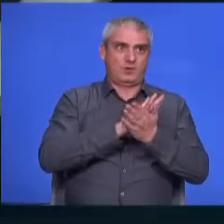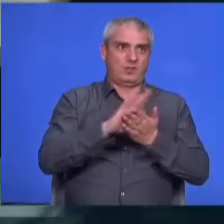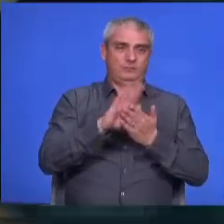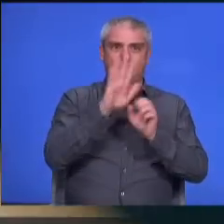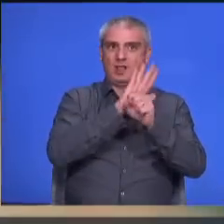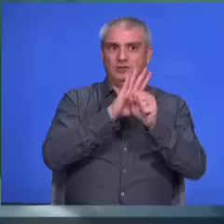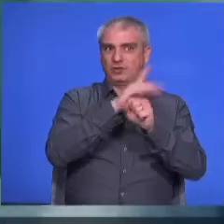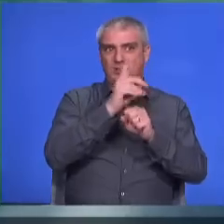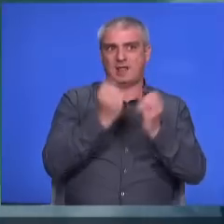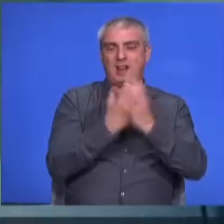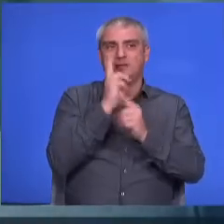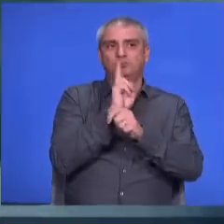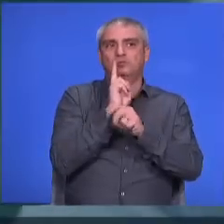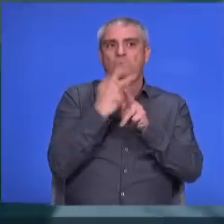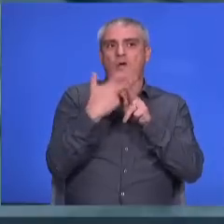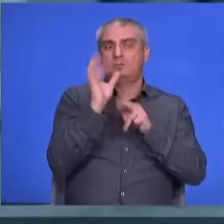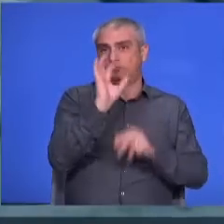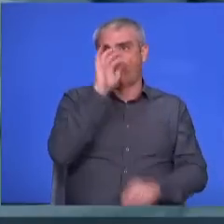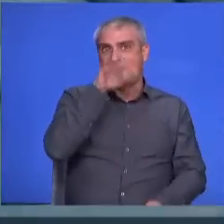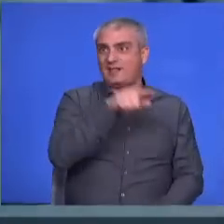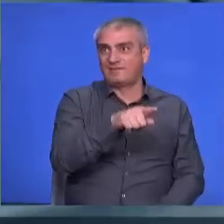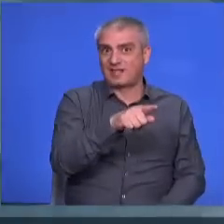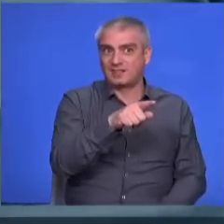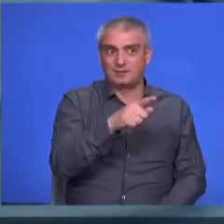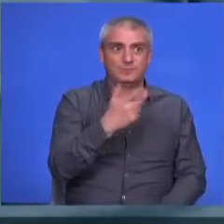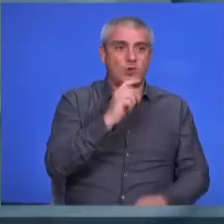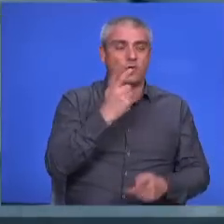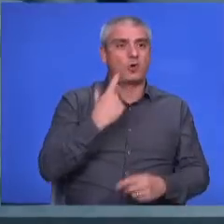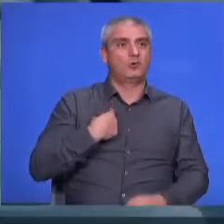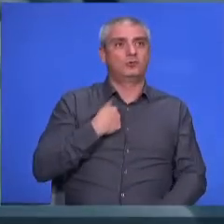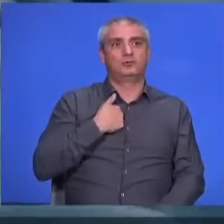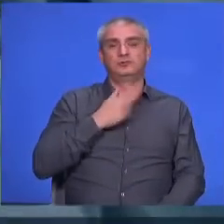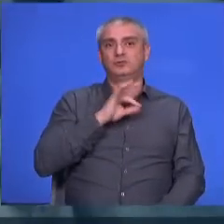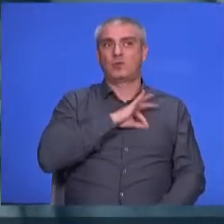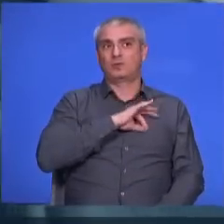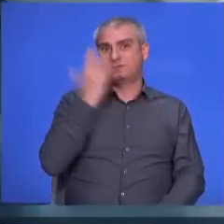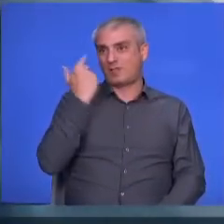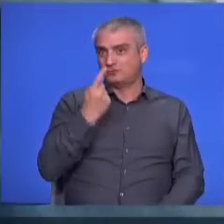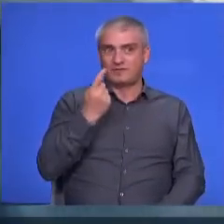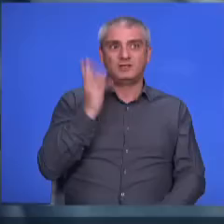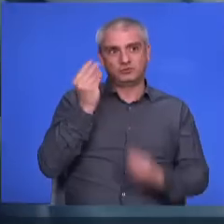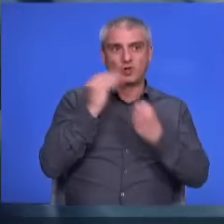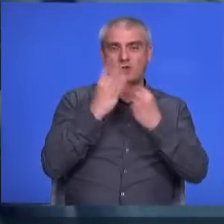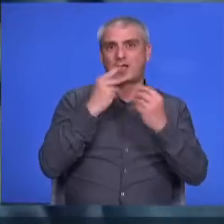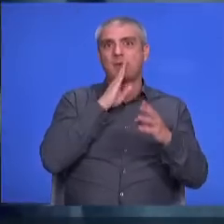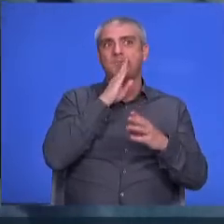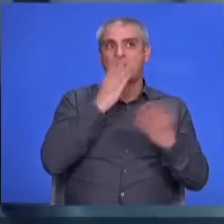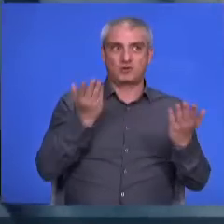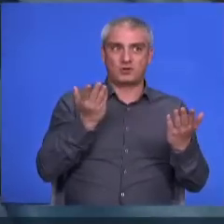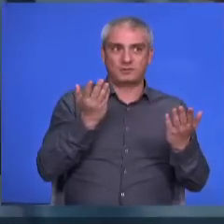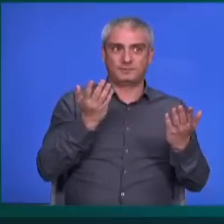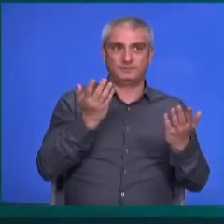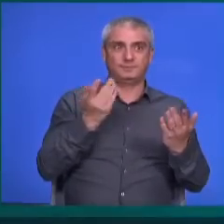שמורה ימית ללוויתנים או סוכנים רוסים לשעבר. חוץ מזה יש עוד כמה מכשולים. One of the